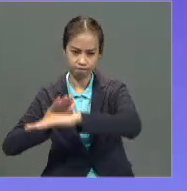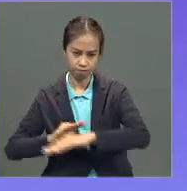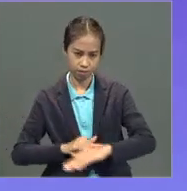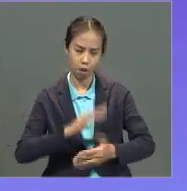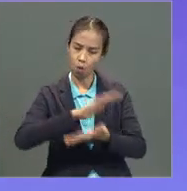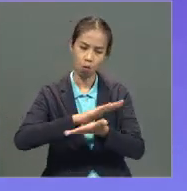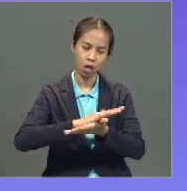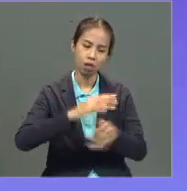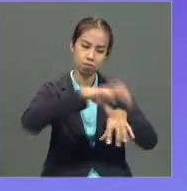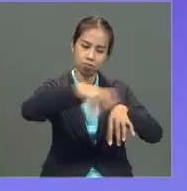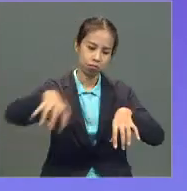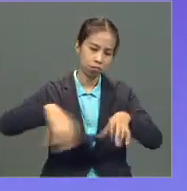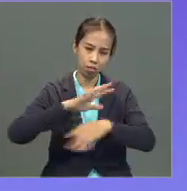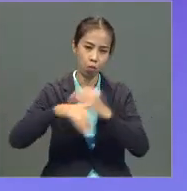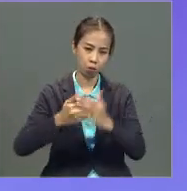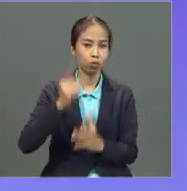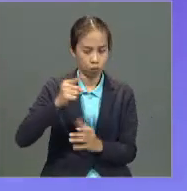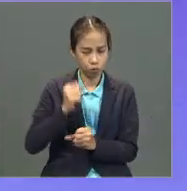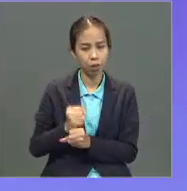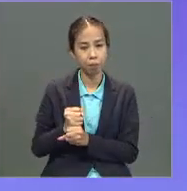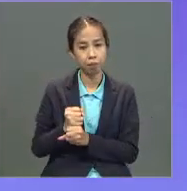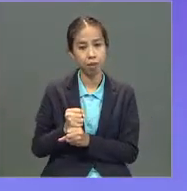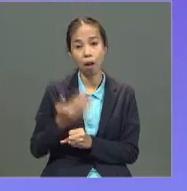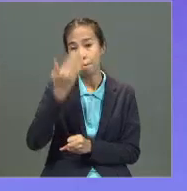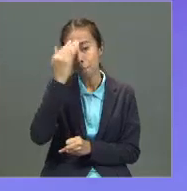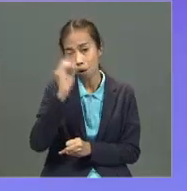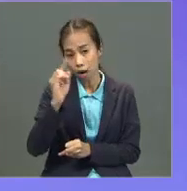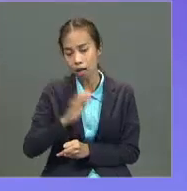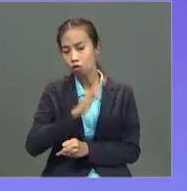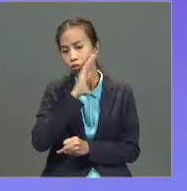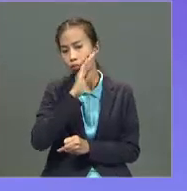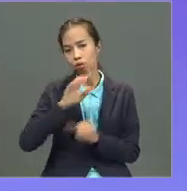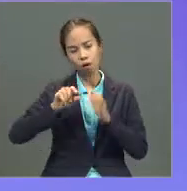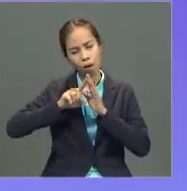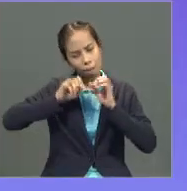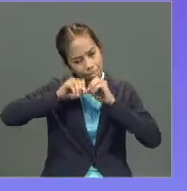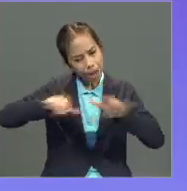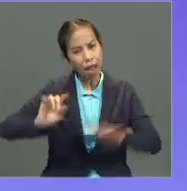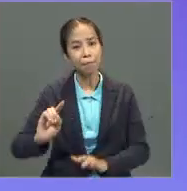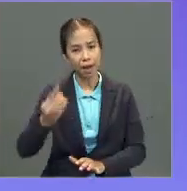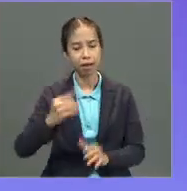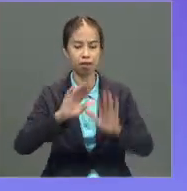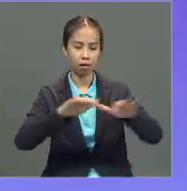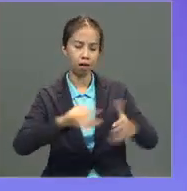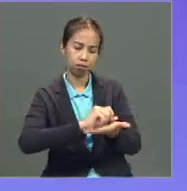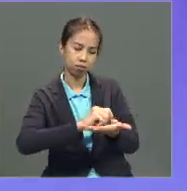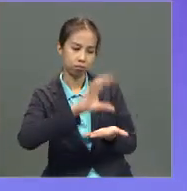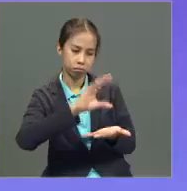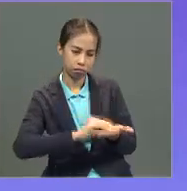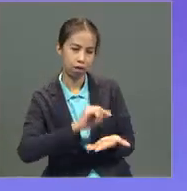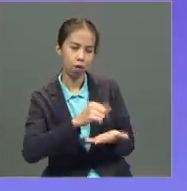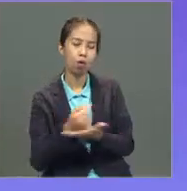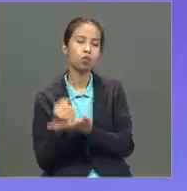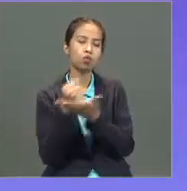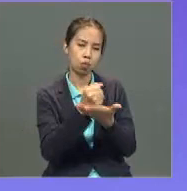นะครับเรื่องของการจดบันทึกเพราะว่าหากมีการระบาดเกิดขึ้นการจดบันทึกประจำวันของน้องๆจะเป็นเครื่องมือที่สำคัญที่ช่วยนะครับให้การรักษา